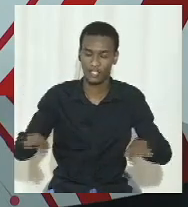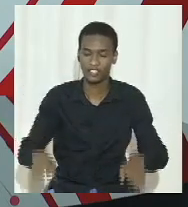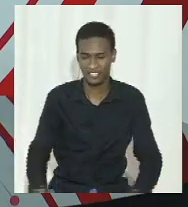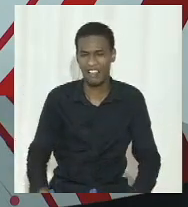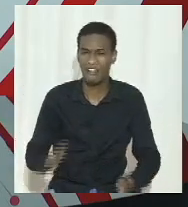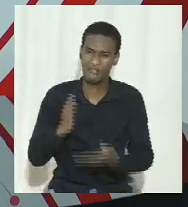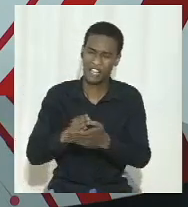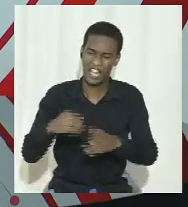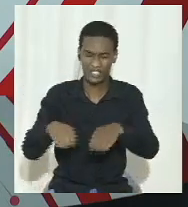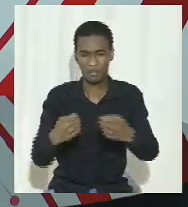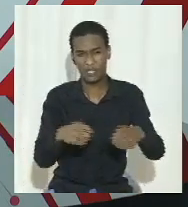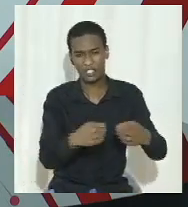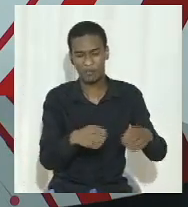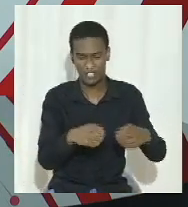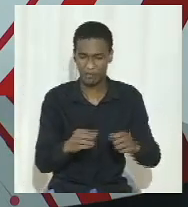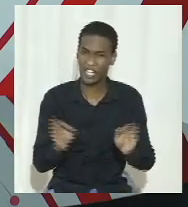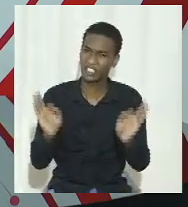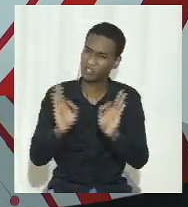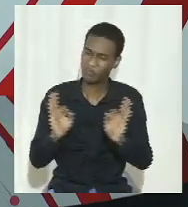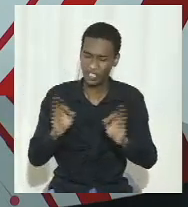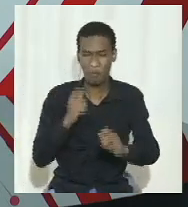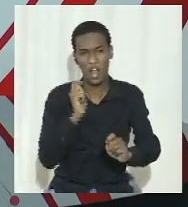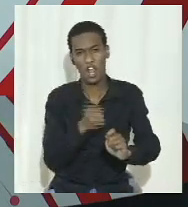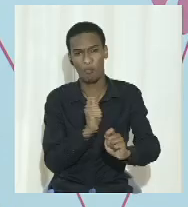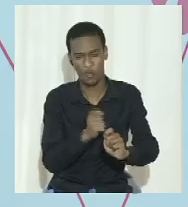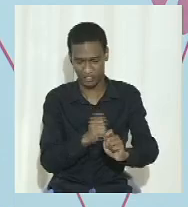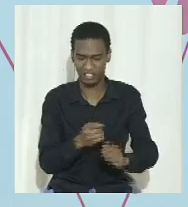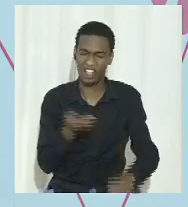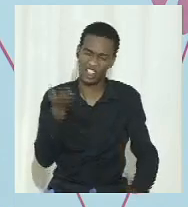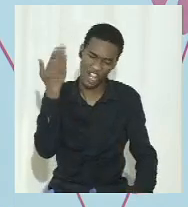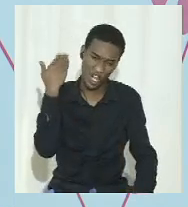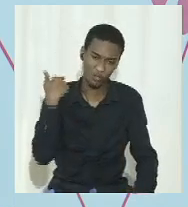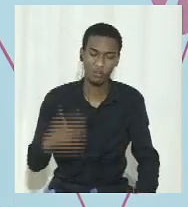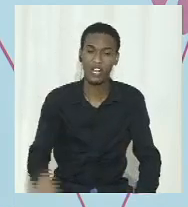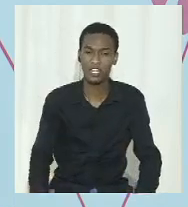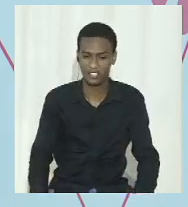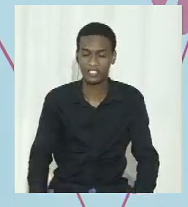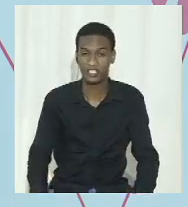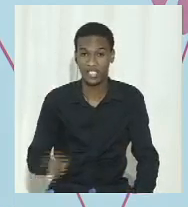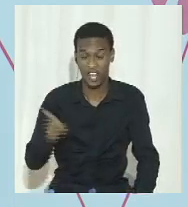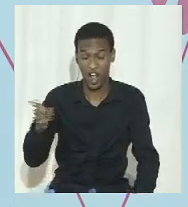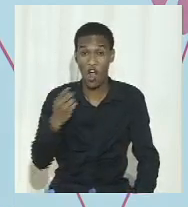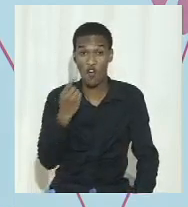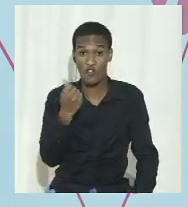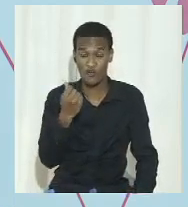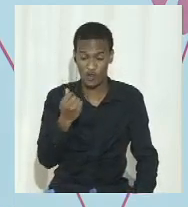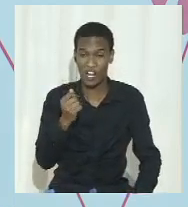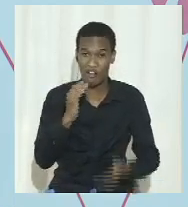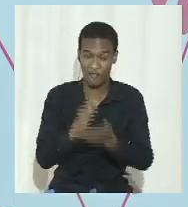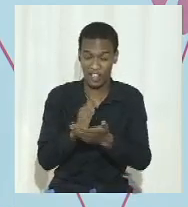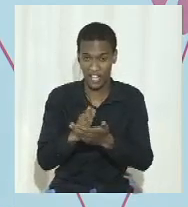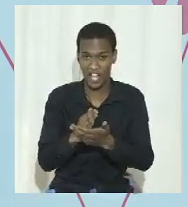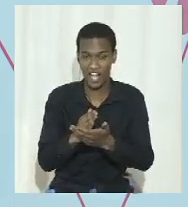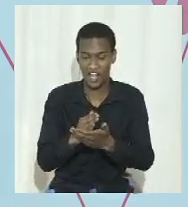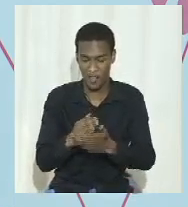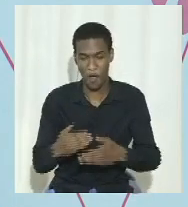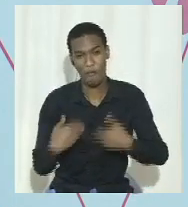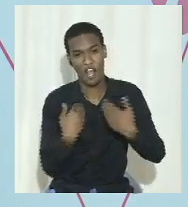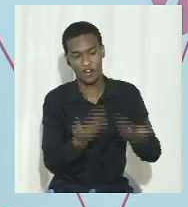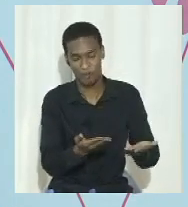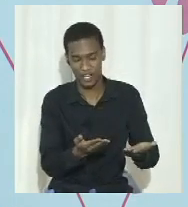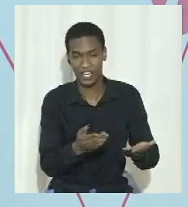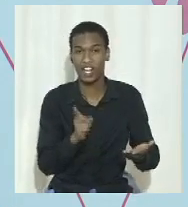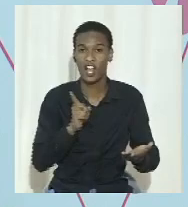misy fanamboarana tao anatin'ny taona maro ny vola notolorana nytanterahana ny fampandrosoana